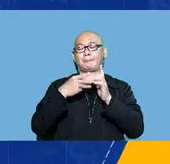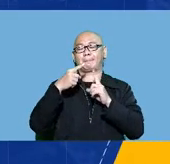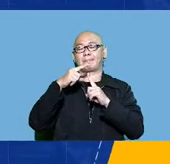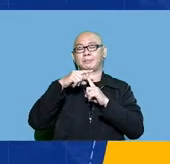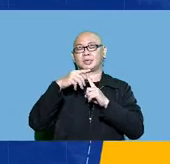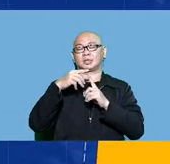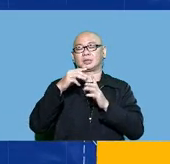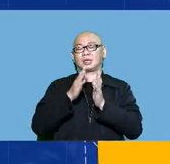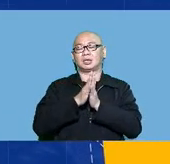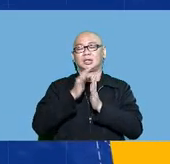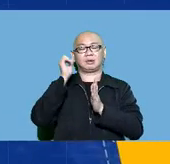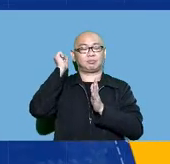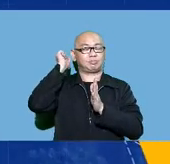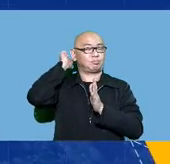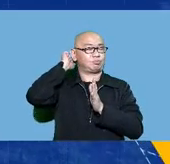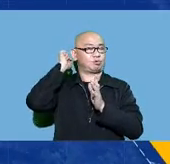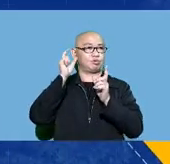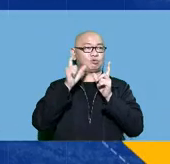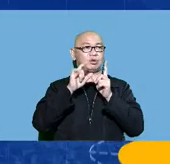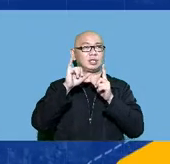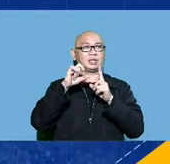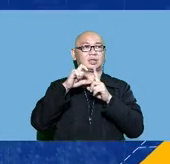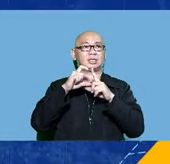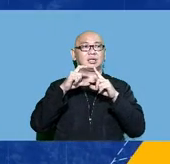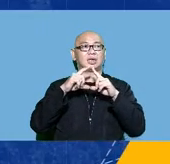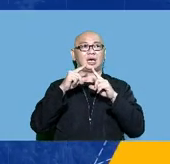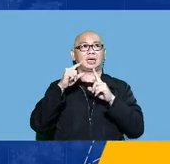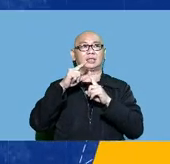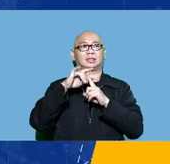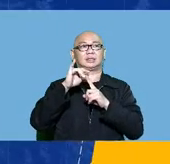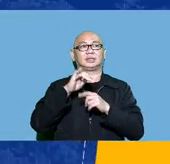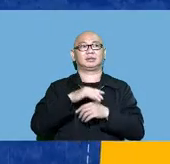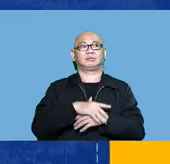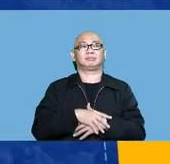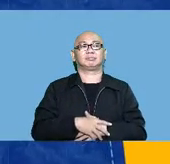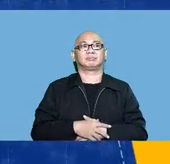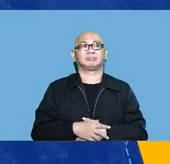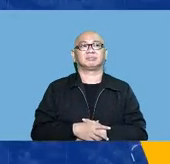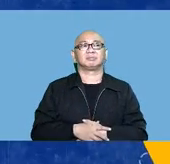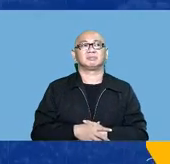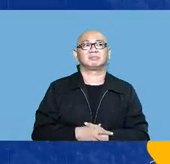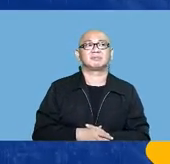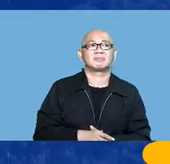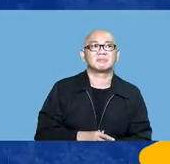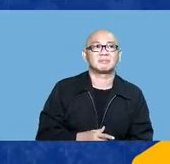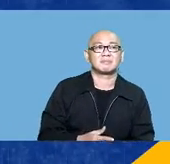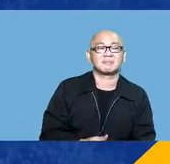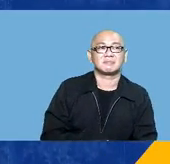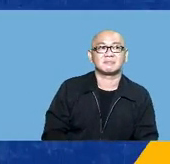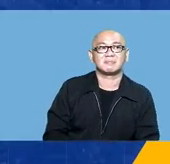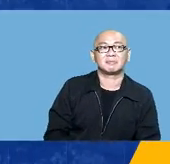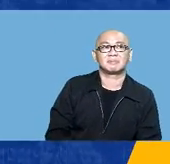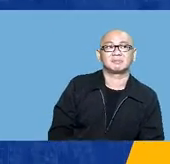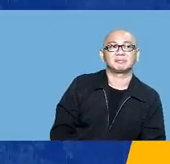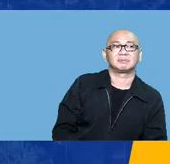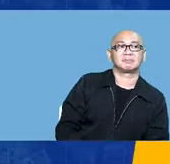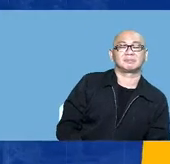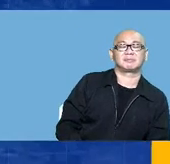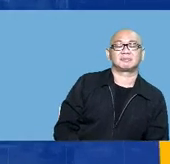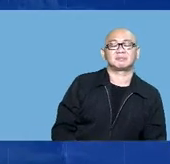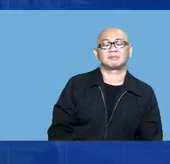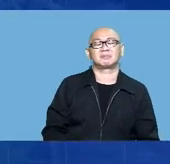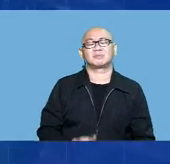Widarti. Fotonya lebih muda dari saya karena kebetulan ayah saya meninggal pada usia 32